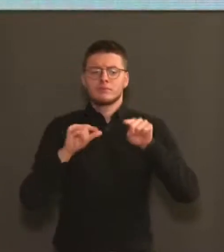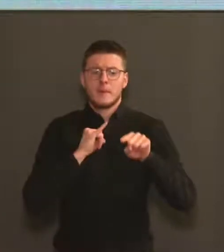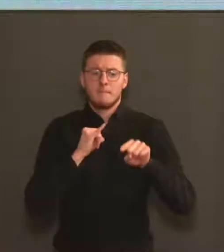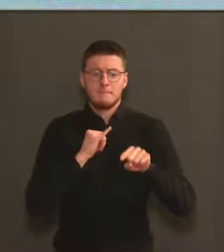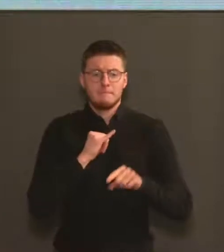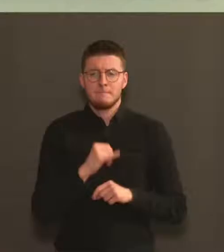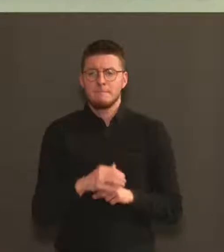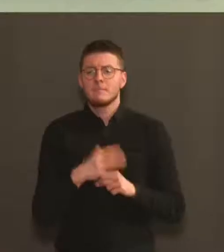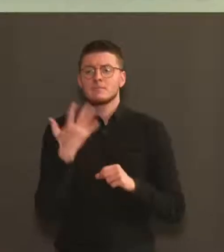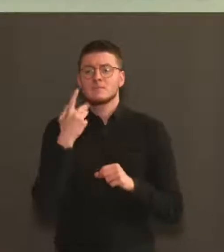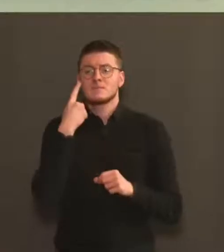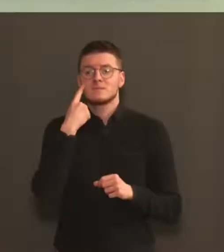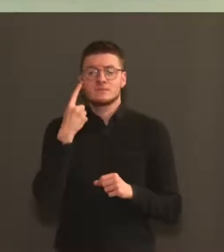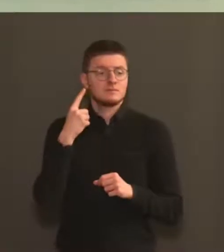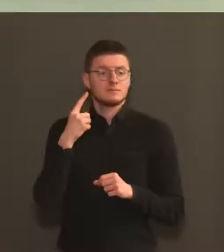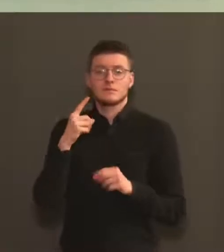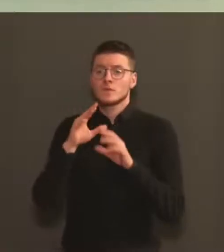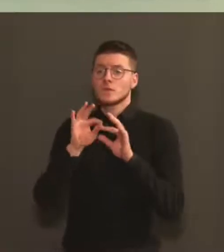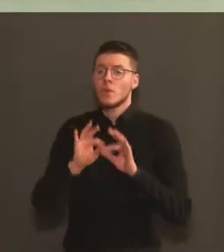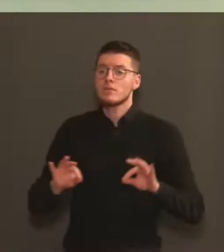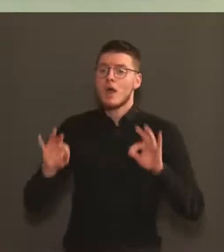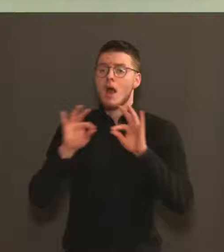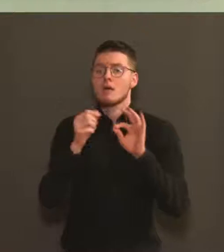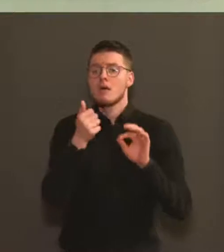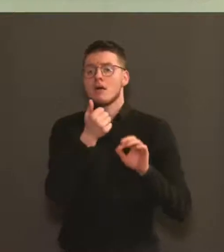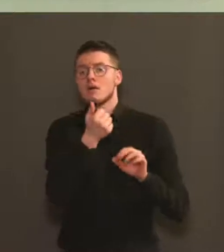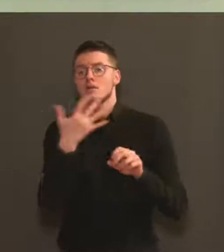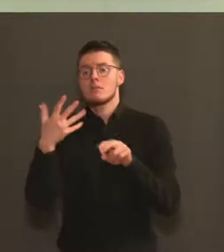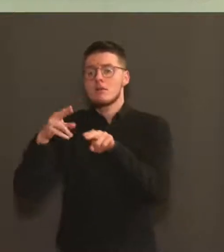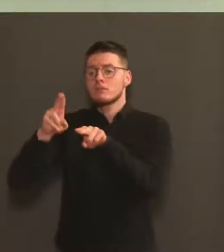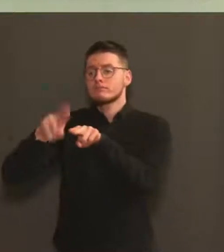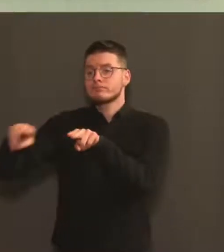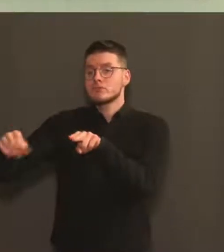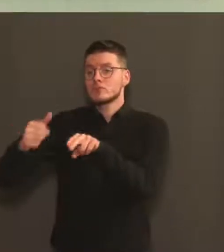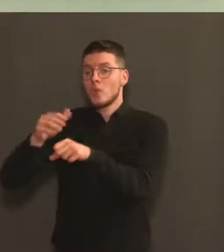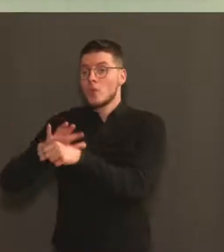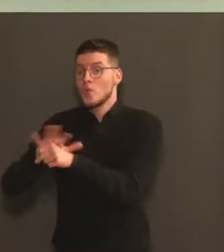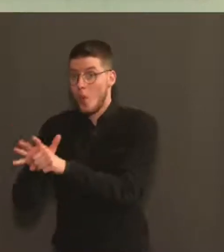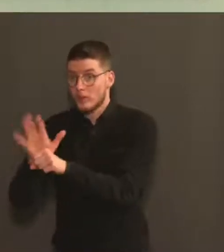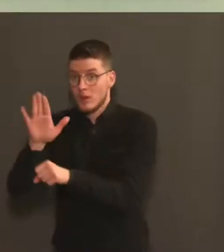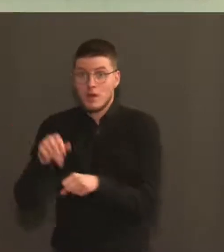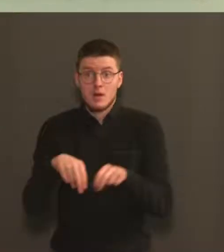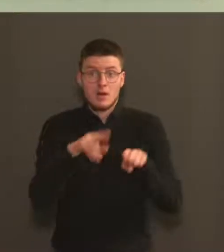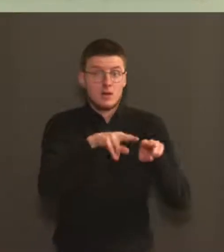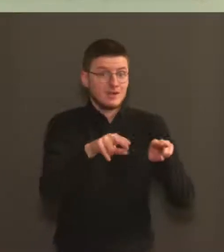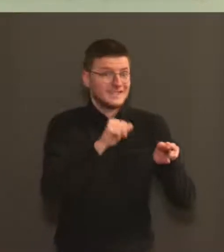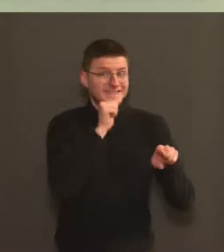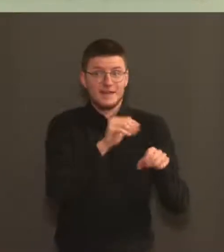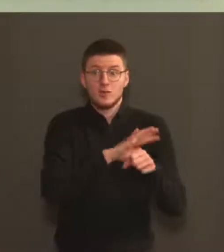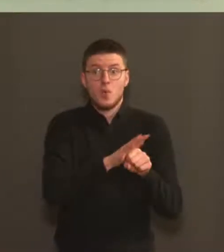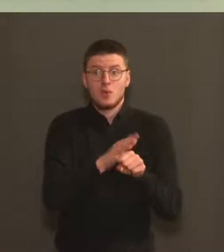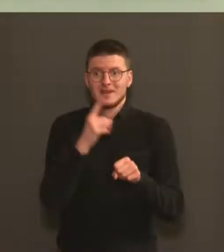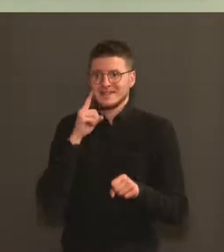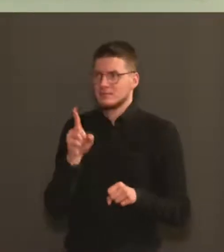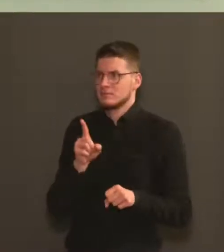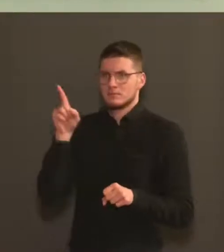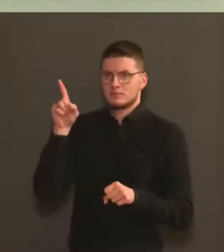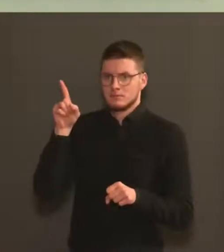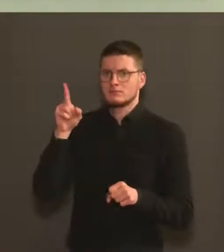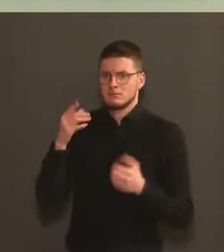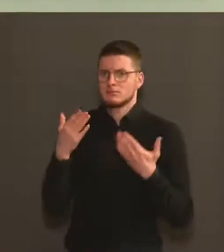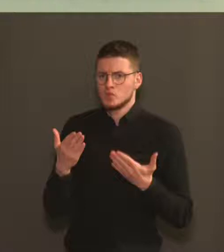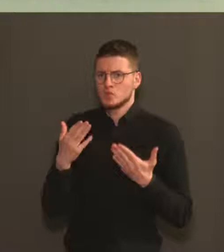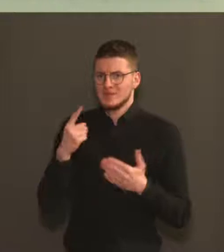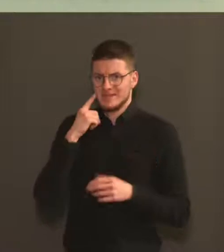totaal aantal ingenomen bedden kijkt, COVID en niet-COVID, dan zie je dat er momenteel 20% meer patiënten op intensieve